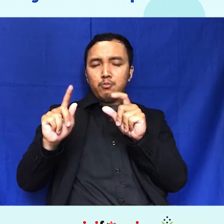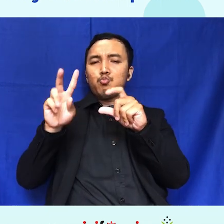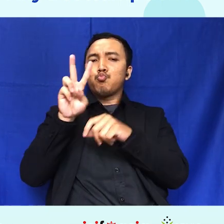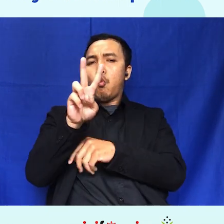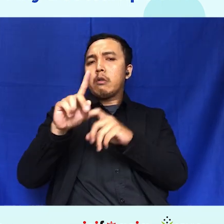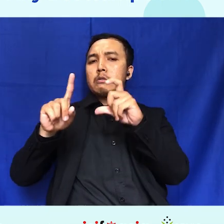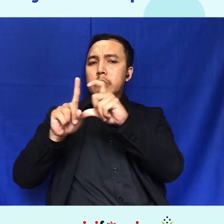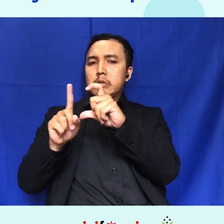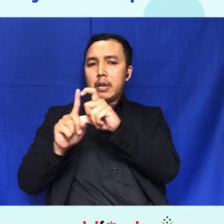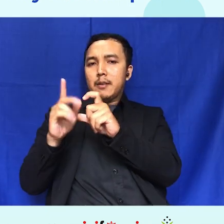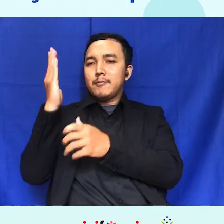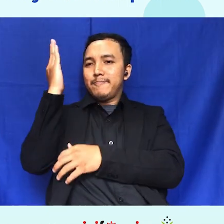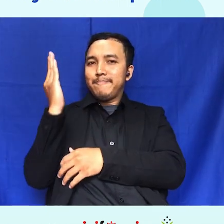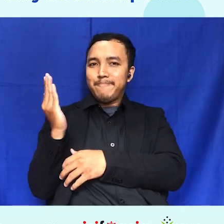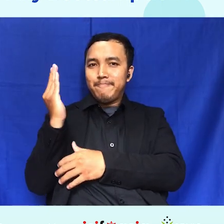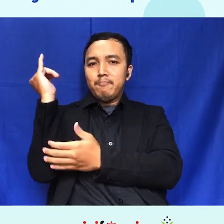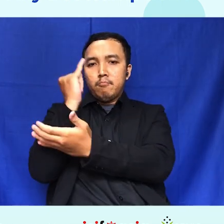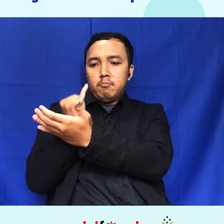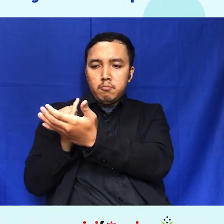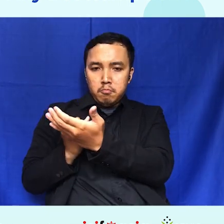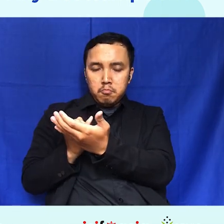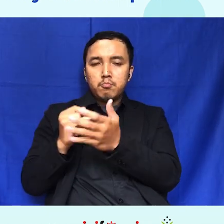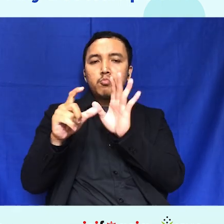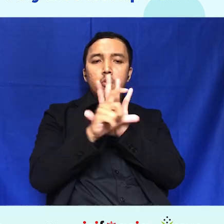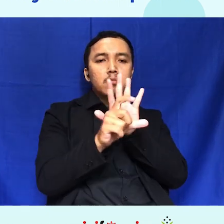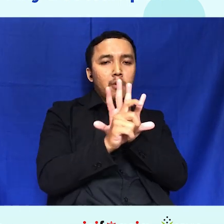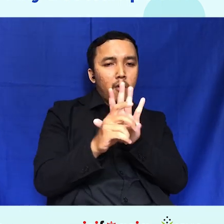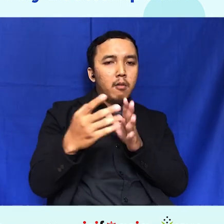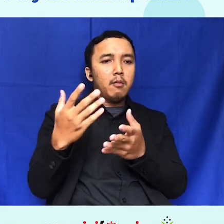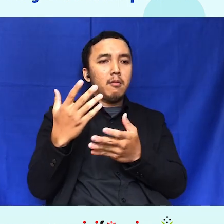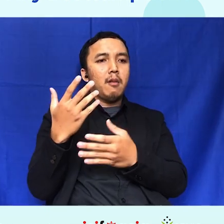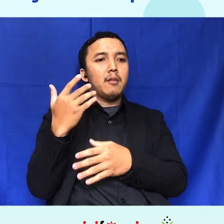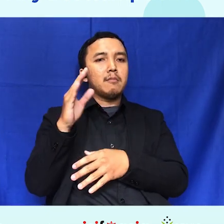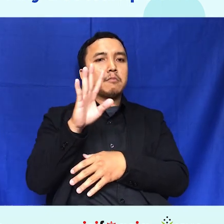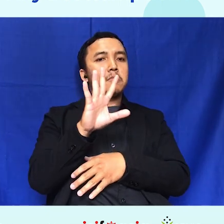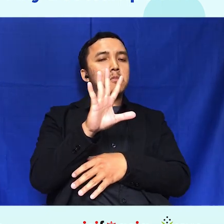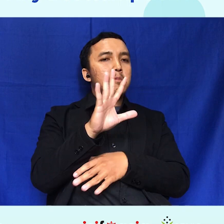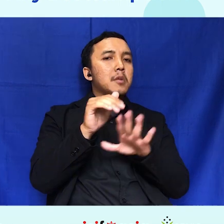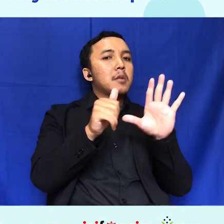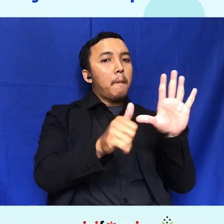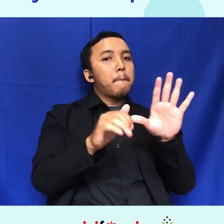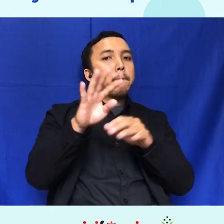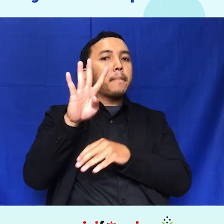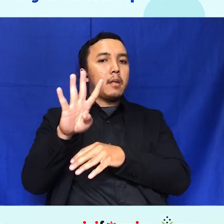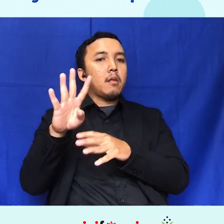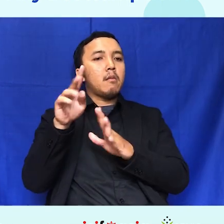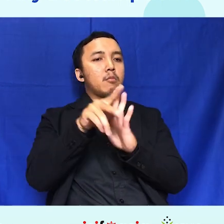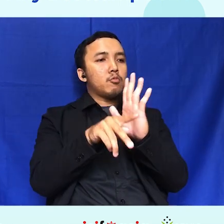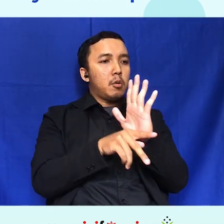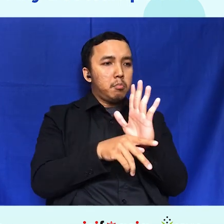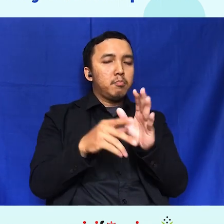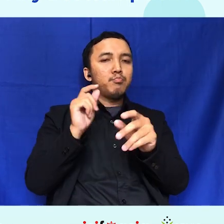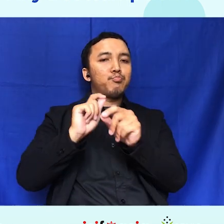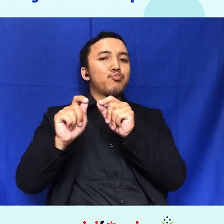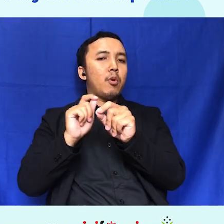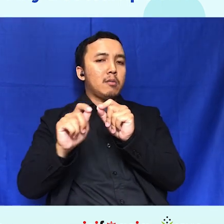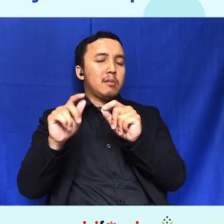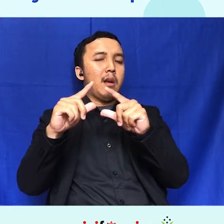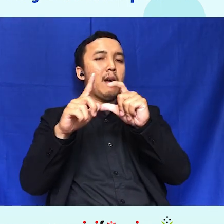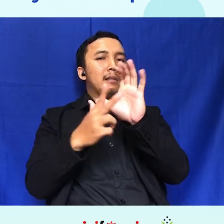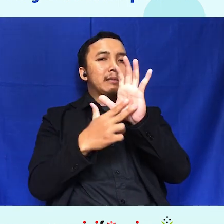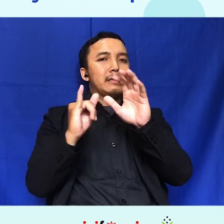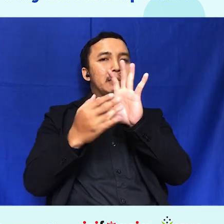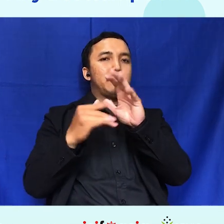untuk menjadi animator hatching level 2 nilai exam, 0 progress kelas 64 progress berlanjut kelas membuat karakter animasi 2D,